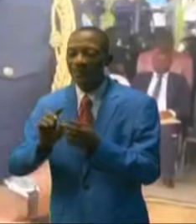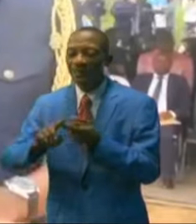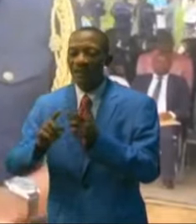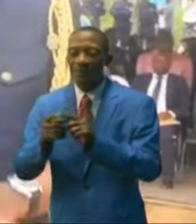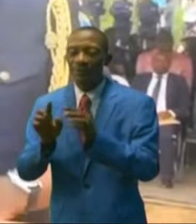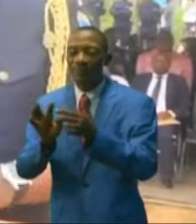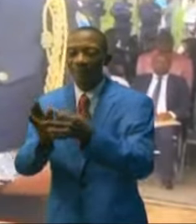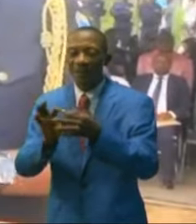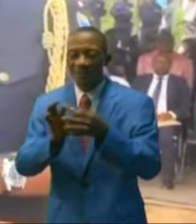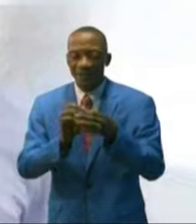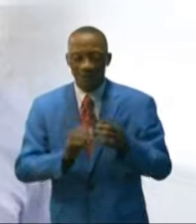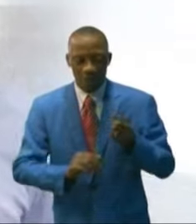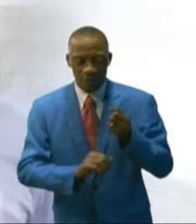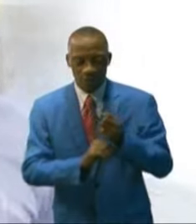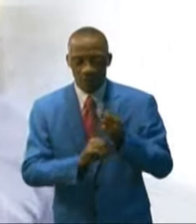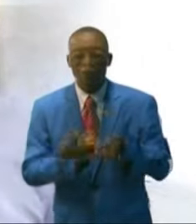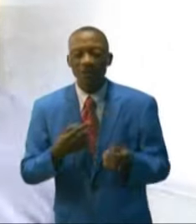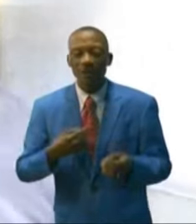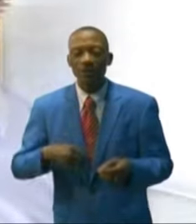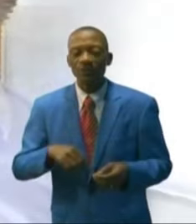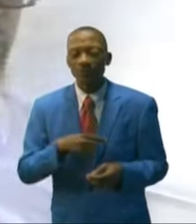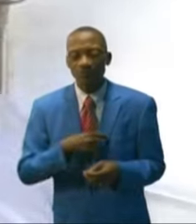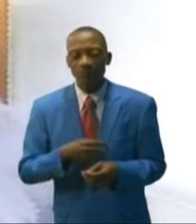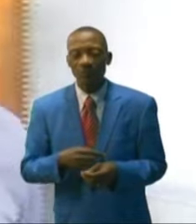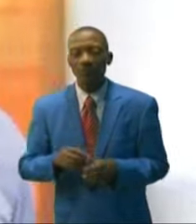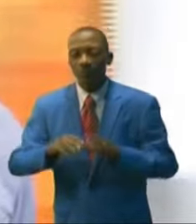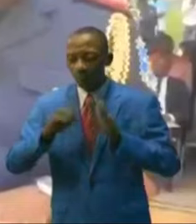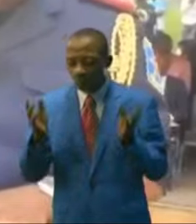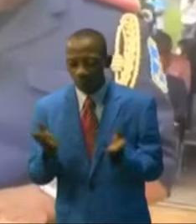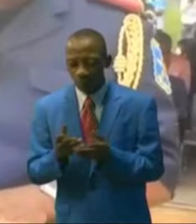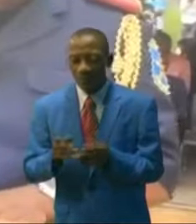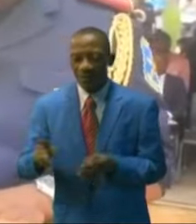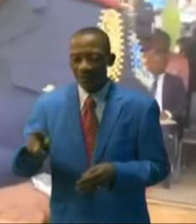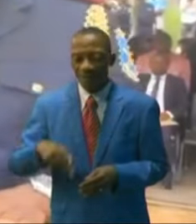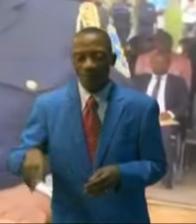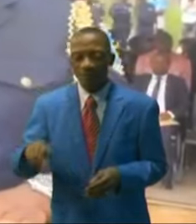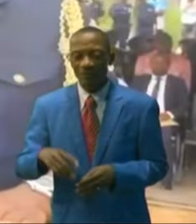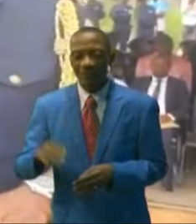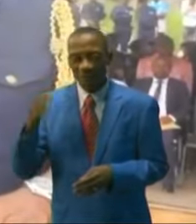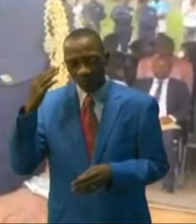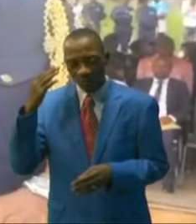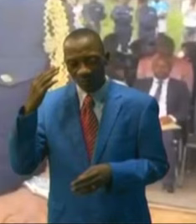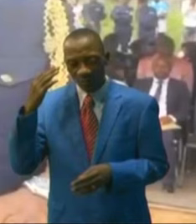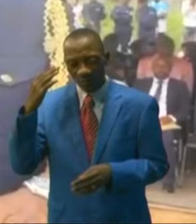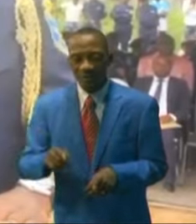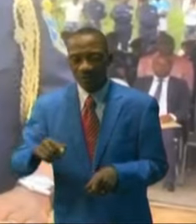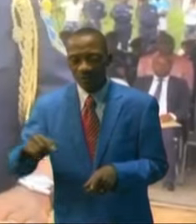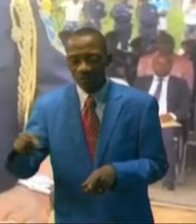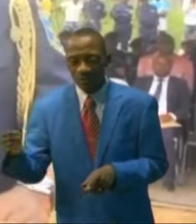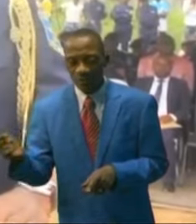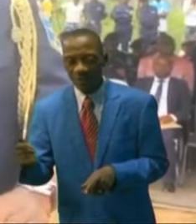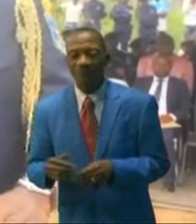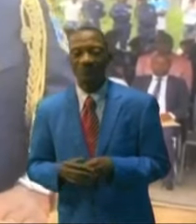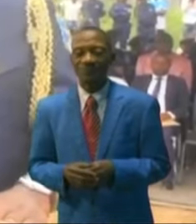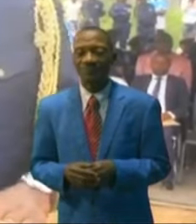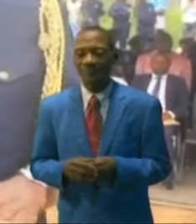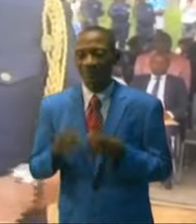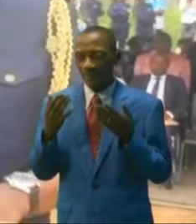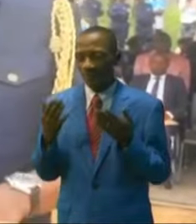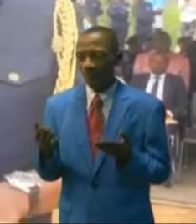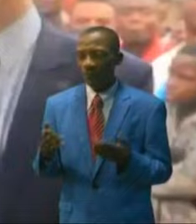toute la province de l'Équateur, dont la configuration géographique constitue en elle-même une situation à un